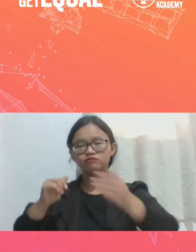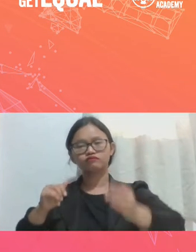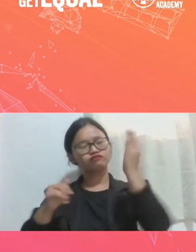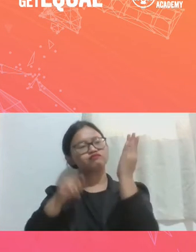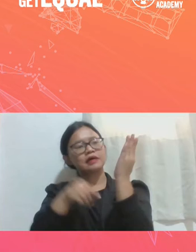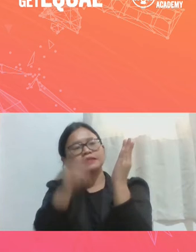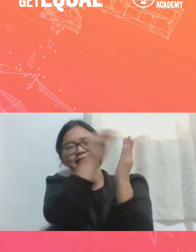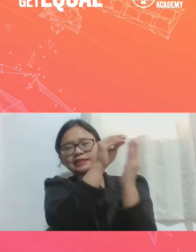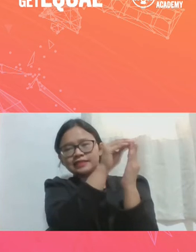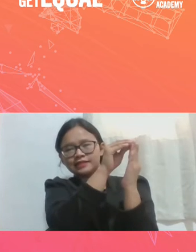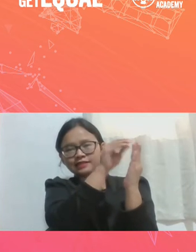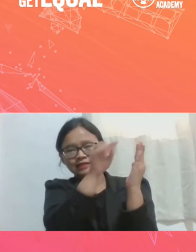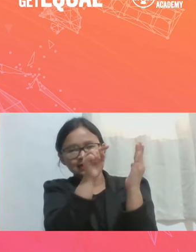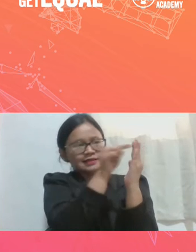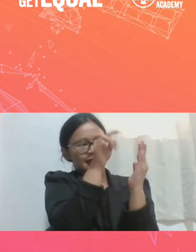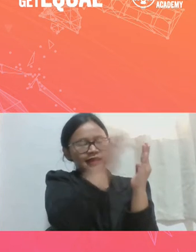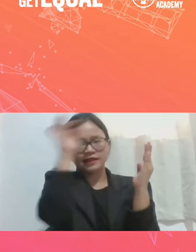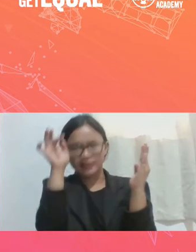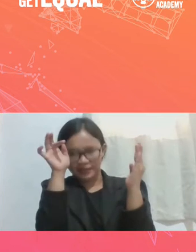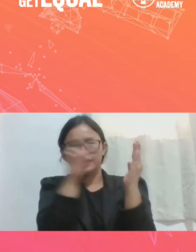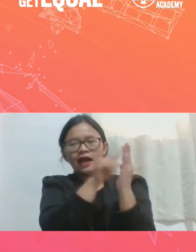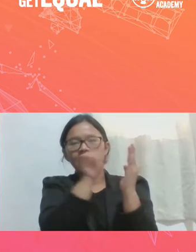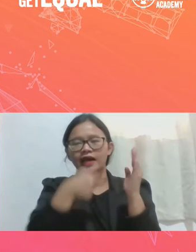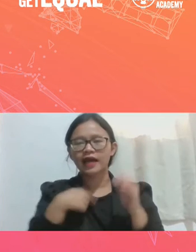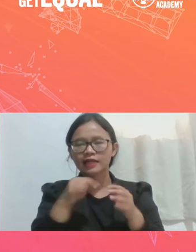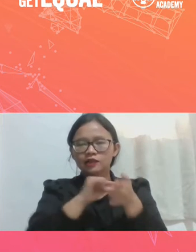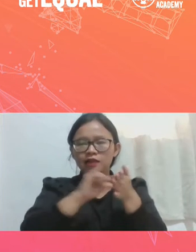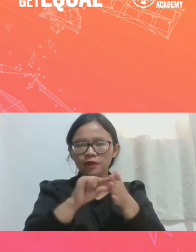aja nih? Bisa ketik namanya dan asal daerahnya.